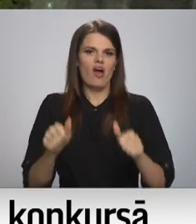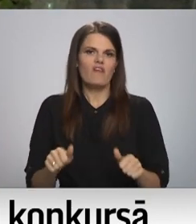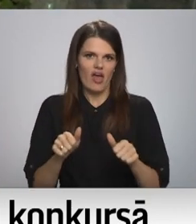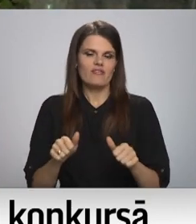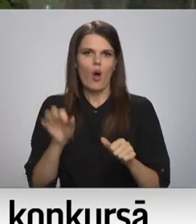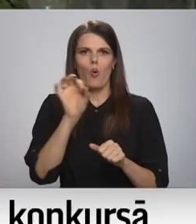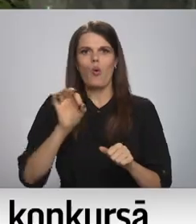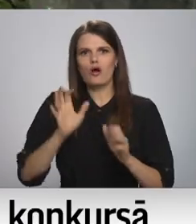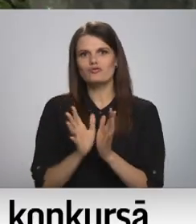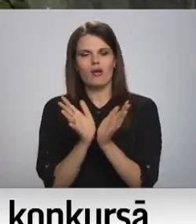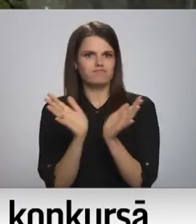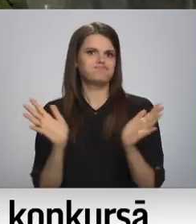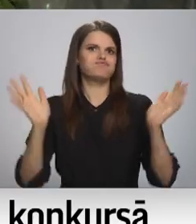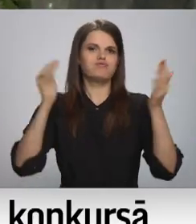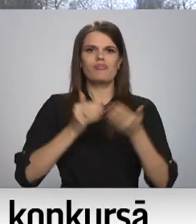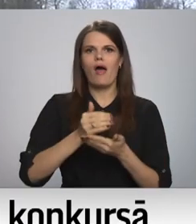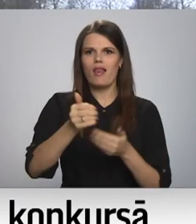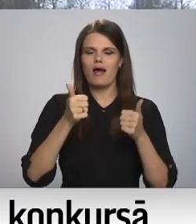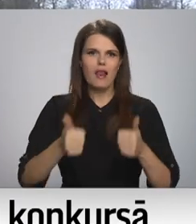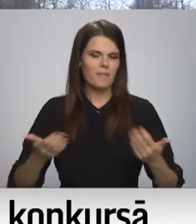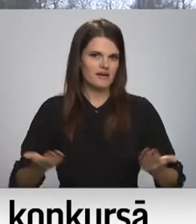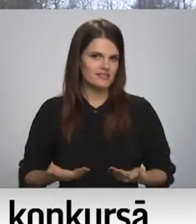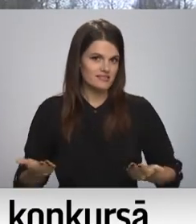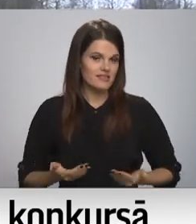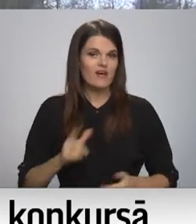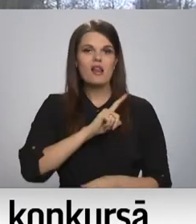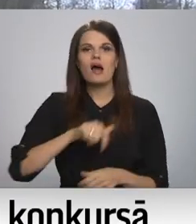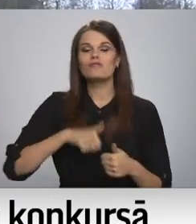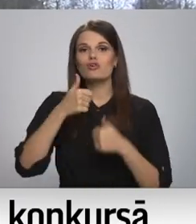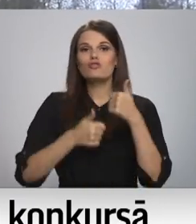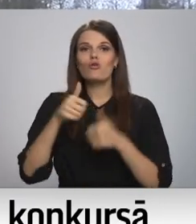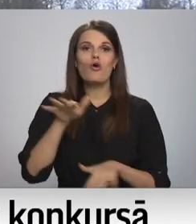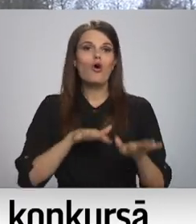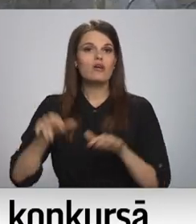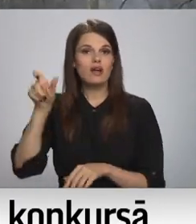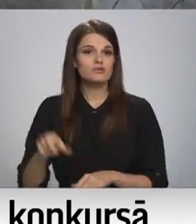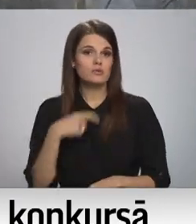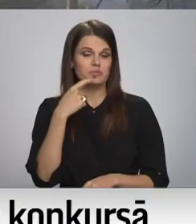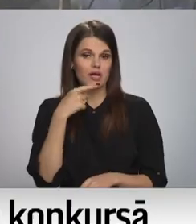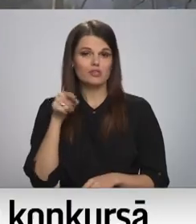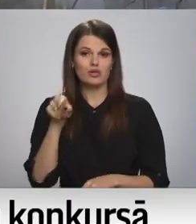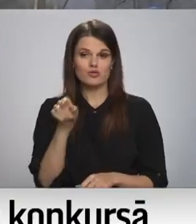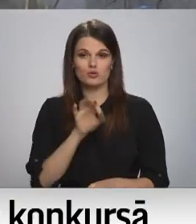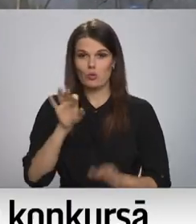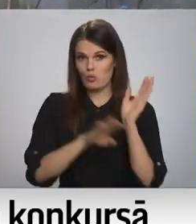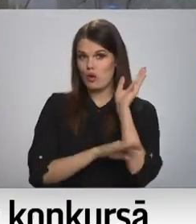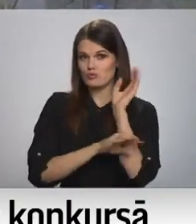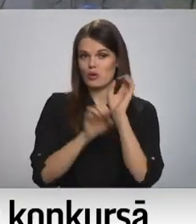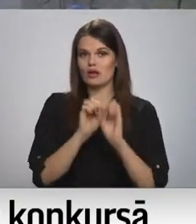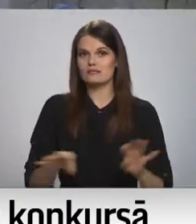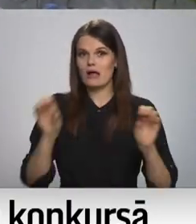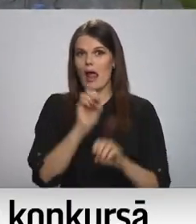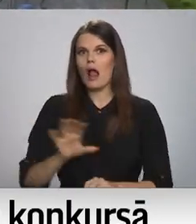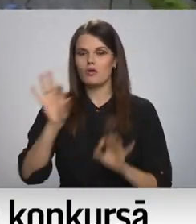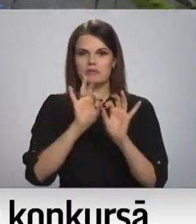traucēt viņa tālākai labai dzīvei. Latvijas konkursa organizatori vērtē, ka Aģis Dižozola stāsts Eiropas